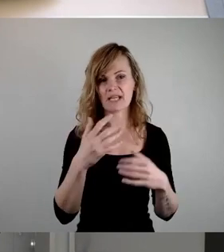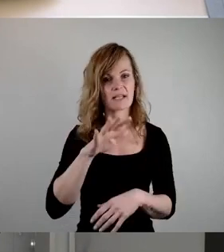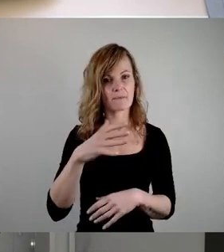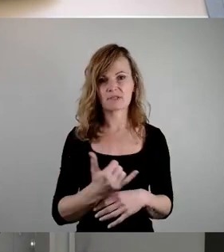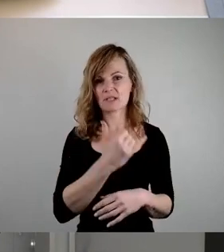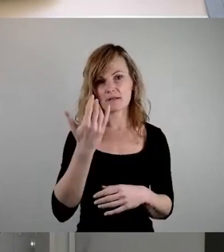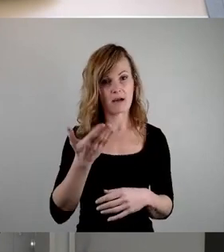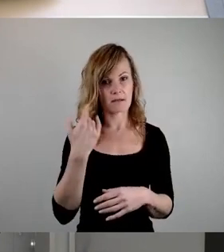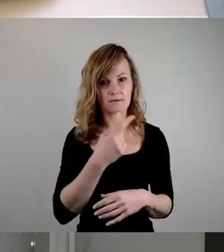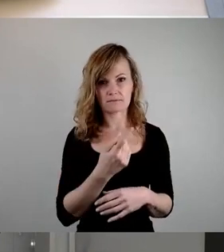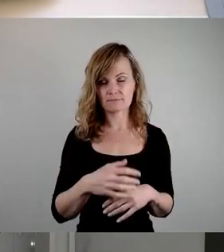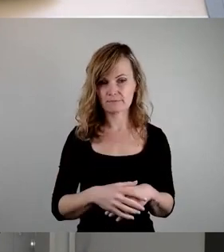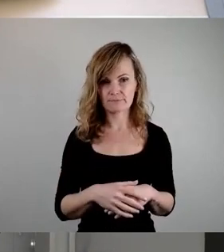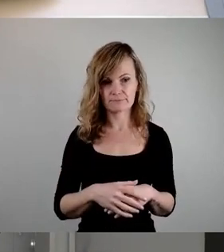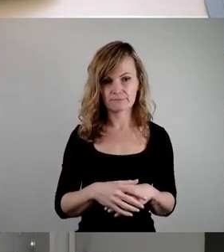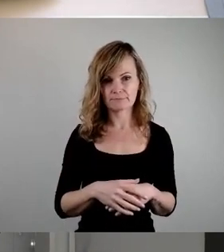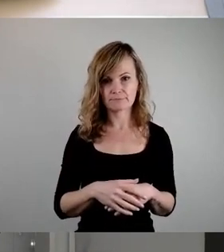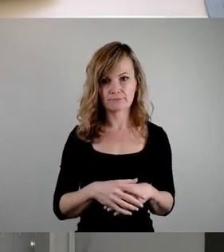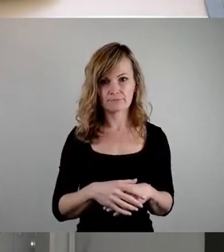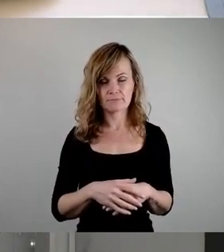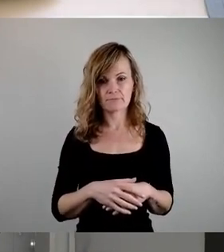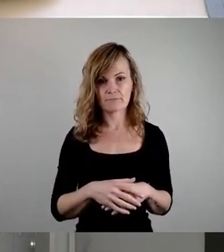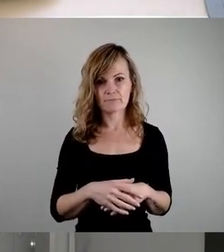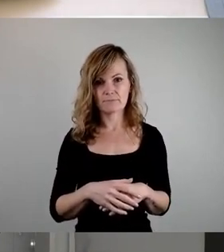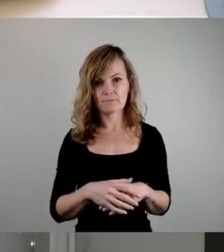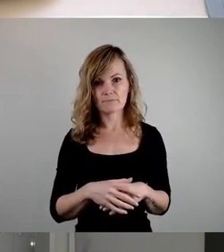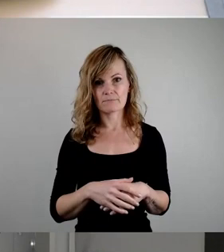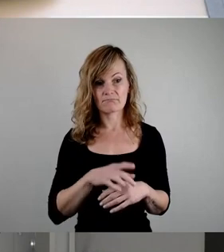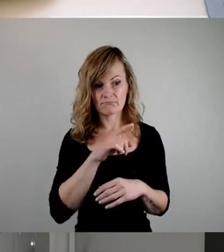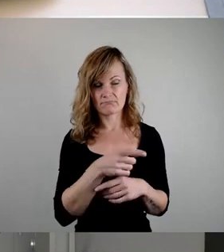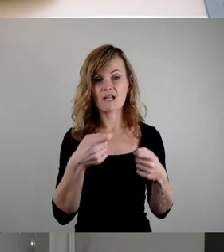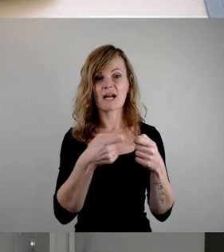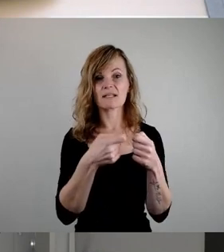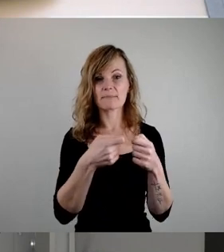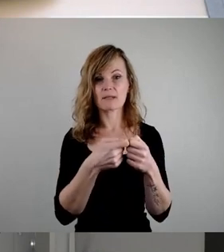Anbindung in alle Richtungen halten wir für sehr sinnvoll. Vielen Dank.